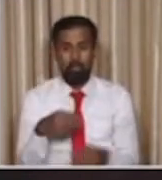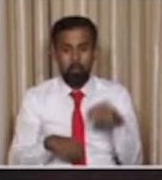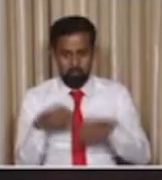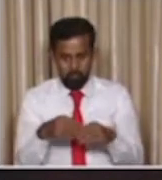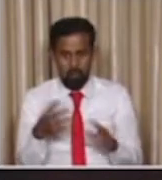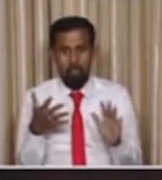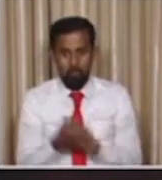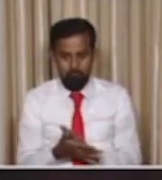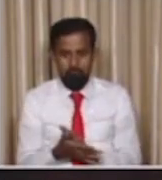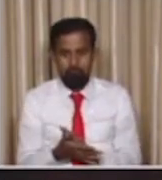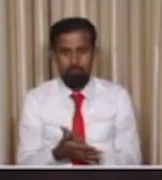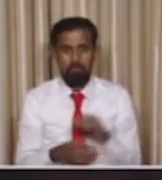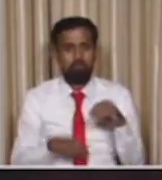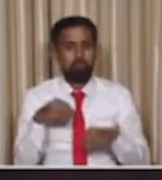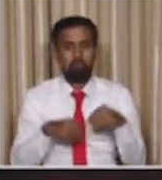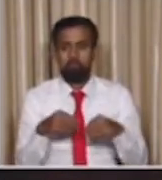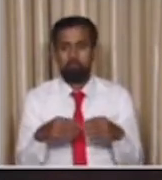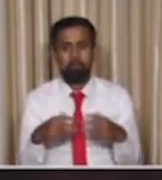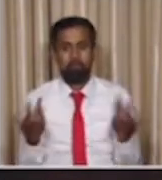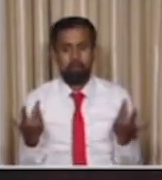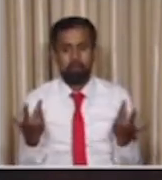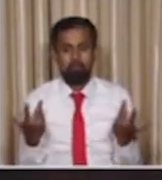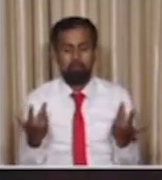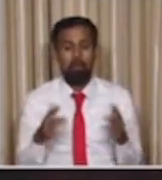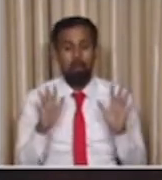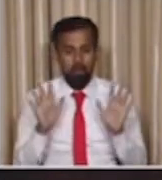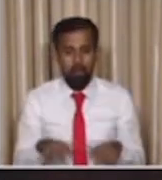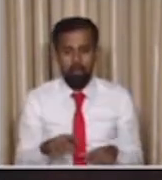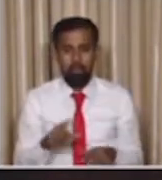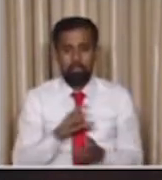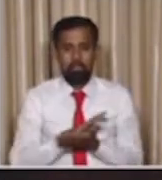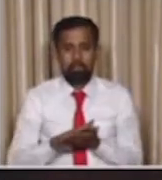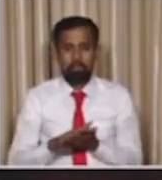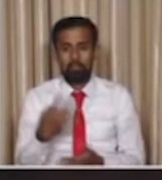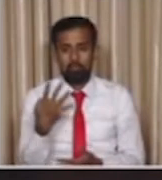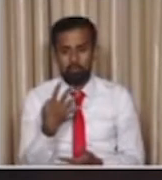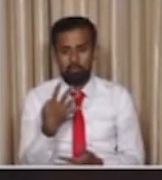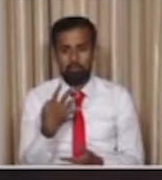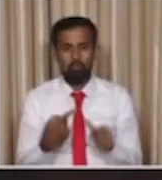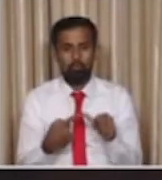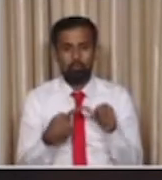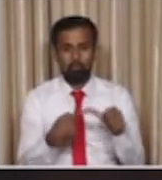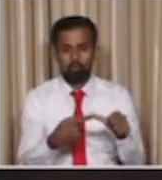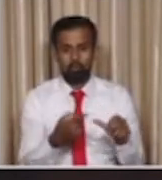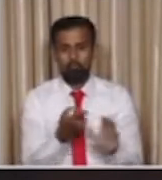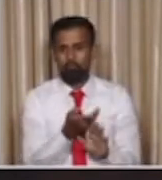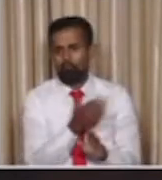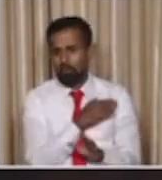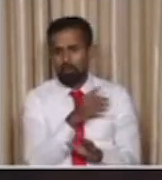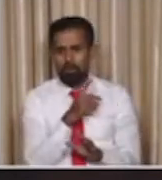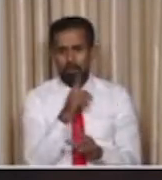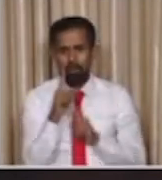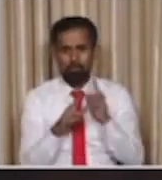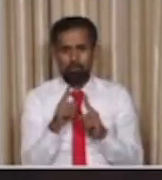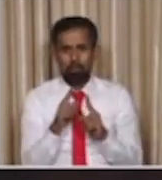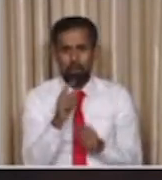දේශපාලඥයෝගේද? දේශපාලඥයෝගේ නොවේ ගරු මන්ත්‍රීතුමනි. මම අවසන් කරනවා channel පොගේකට උත්තරයක් දෙන්න ඕන. දැන් මට කලින් කතා කරපු